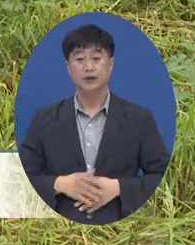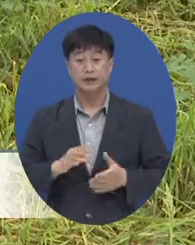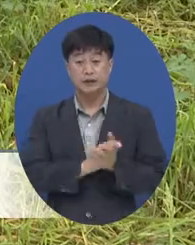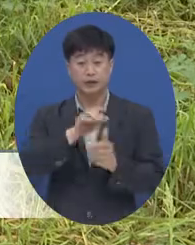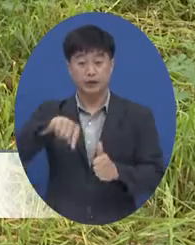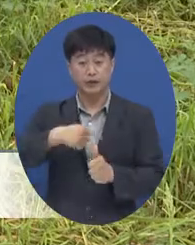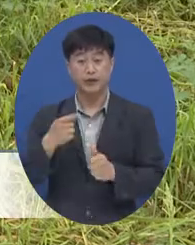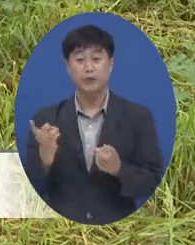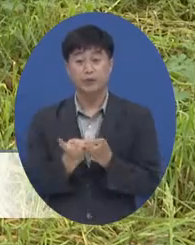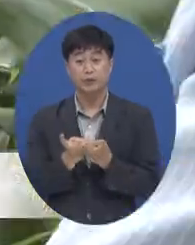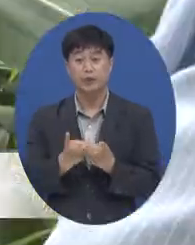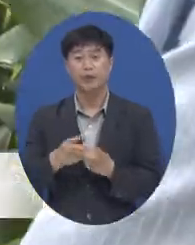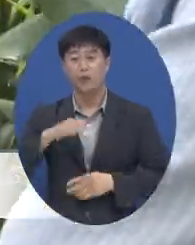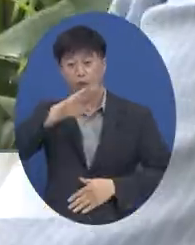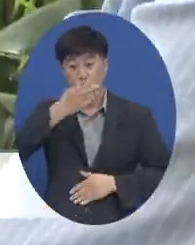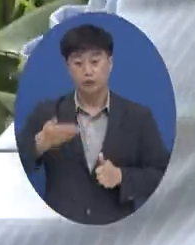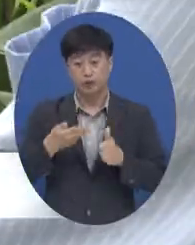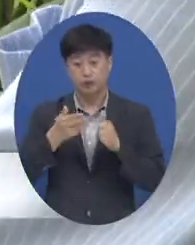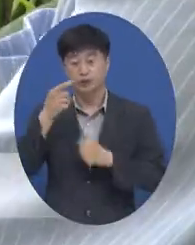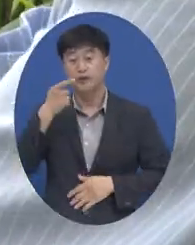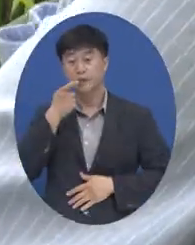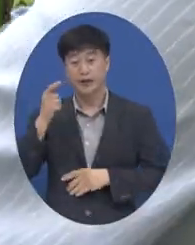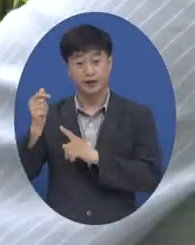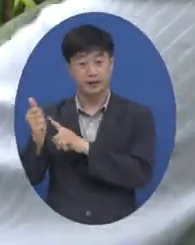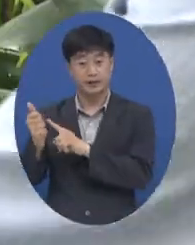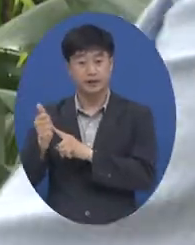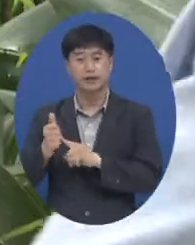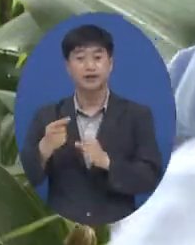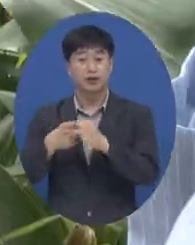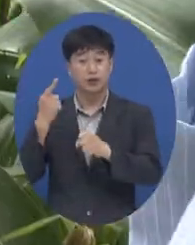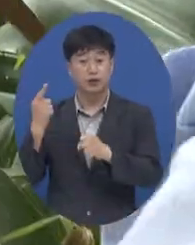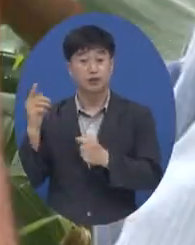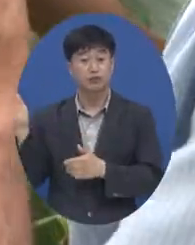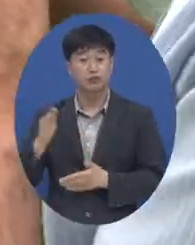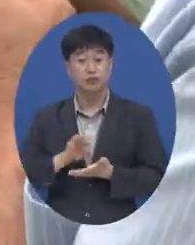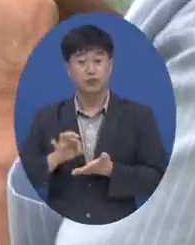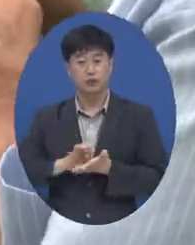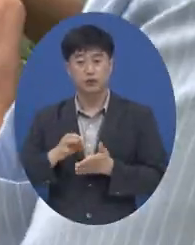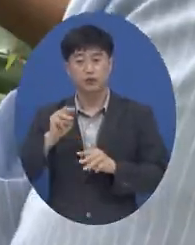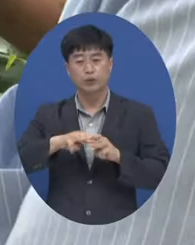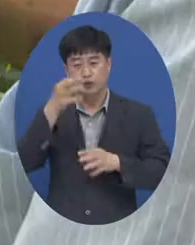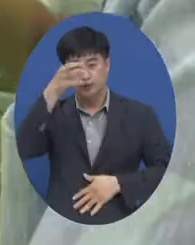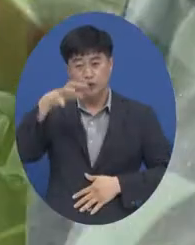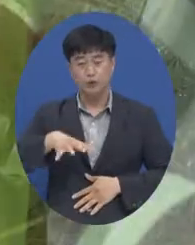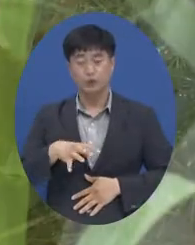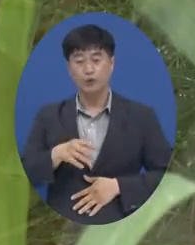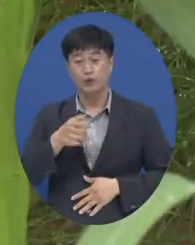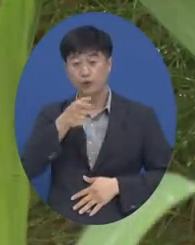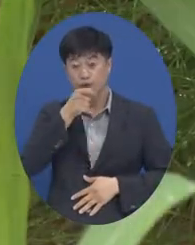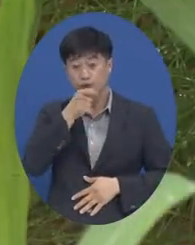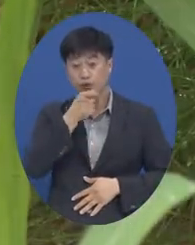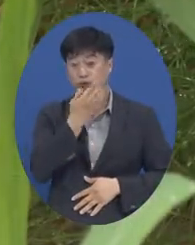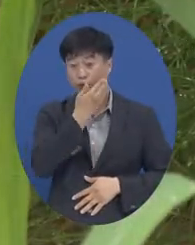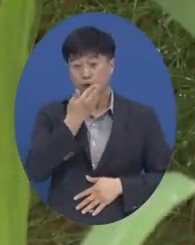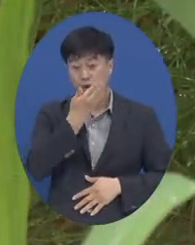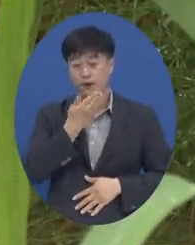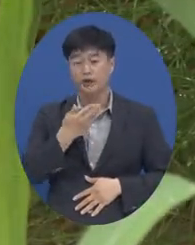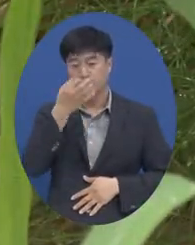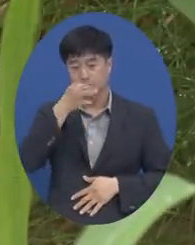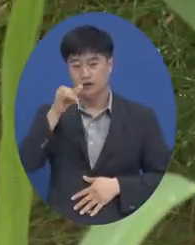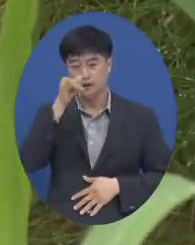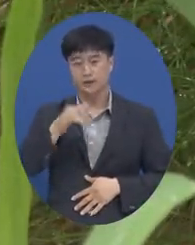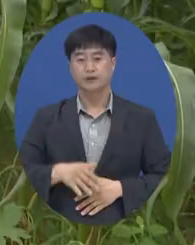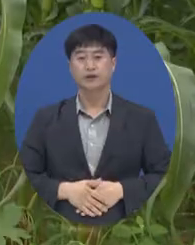친환경 농법으로 옥수수를 재배하고 있는 백승배 씨. 지난해부터 쓰기 시작한 경기도 농업기술원의 유기농 액체비료 덕을 톡톡히 보고